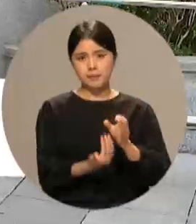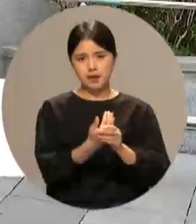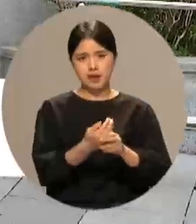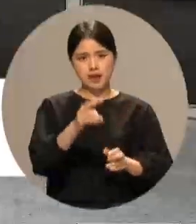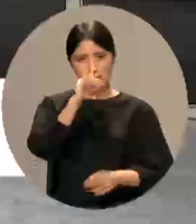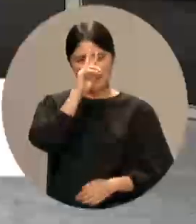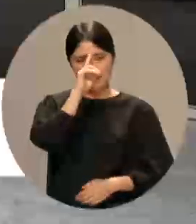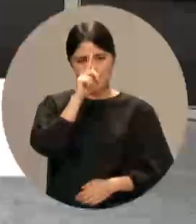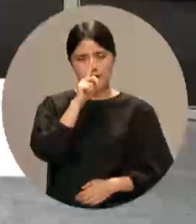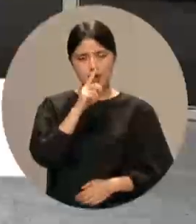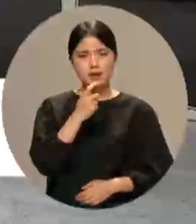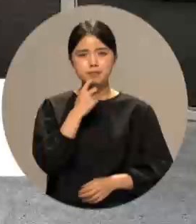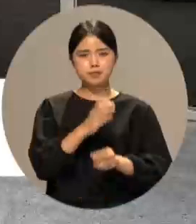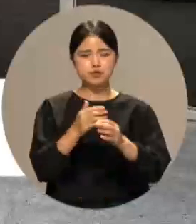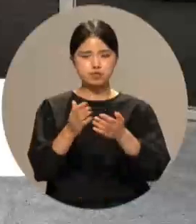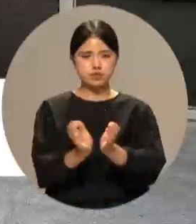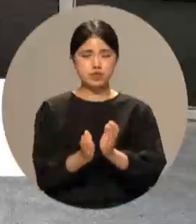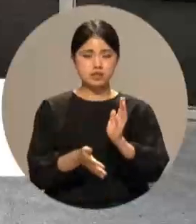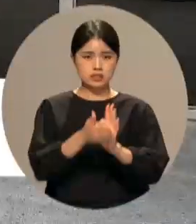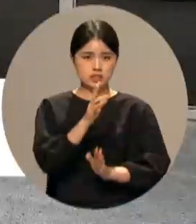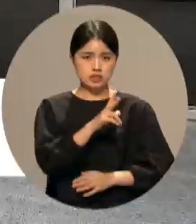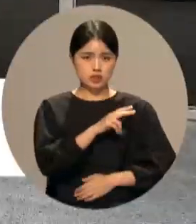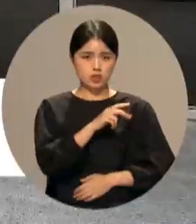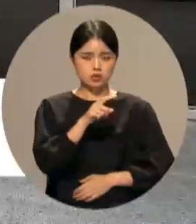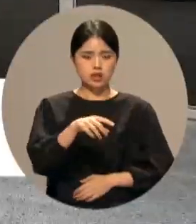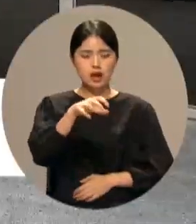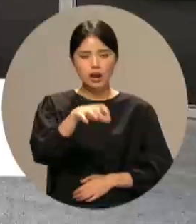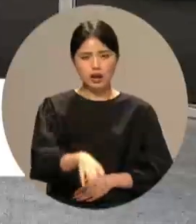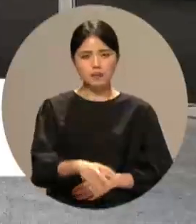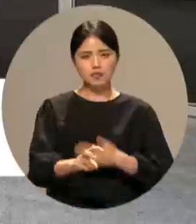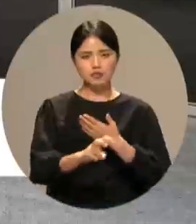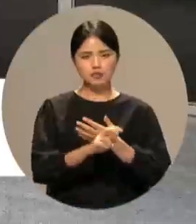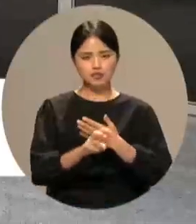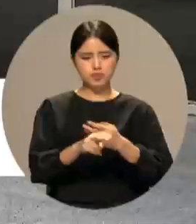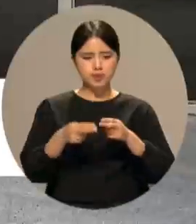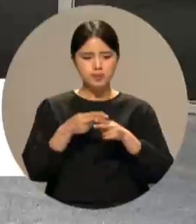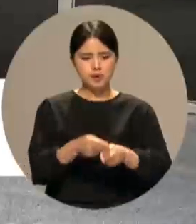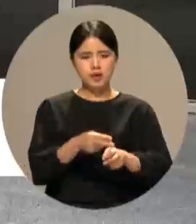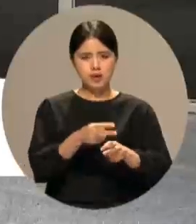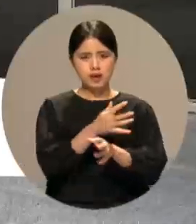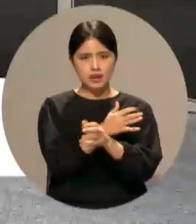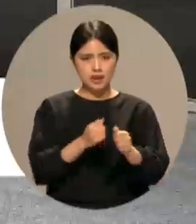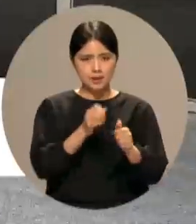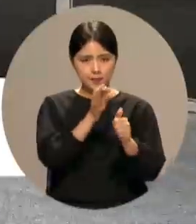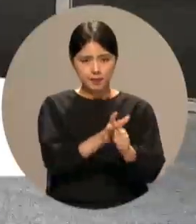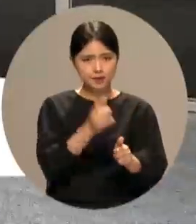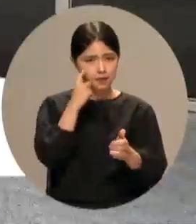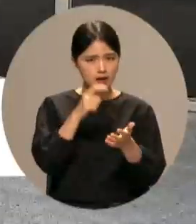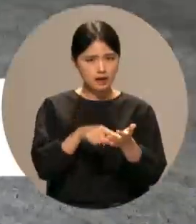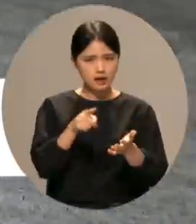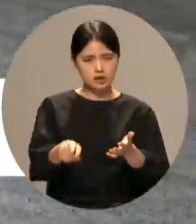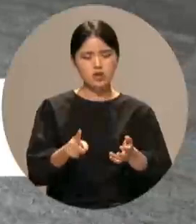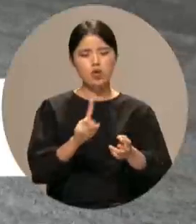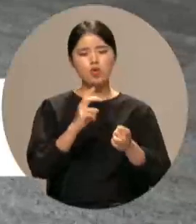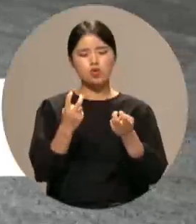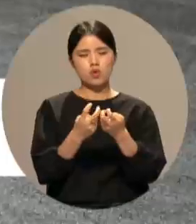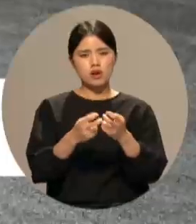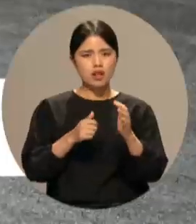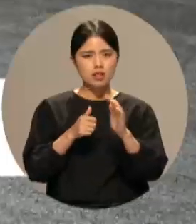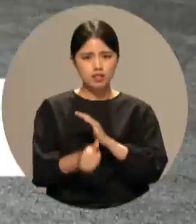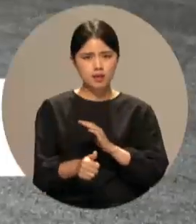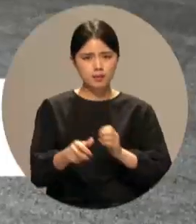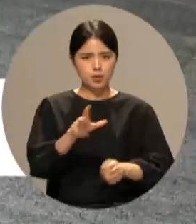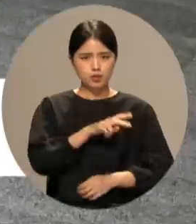박형 벨 민주당 전주 시의원은 전주시 의회 앞에서 불법 수의계약이 적발된 2 의 장애 시민의 대표기관인 의회